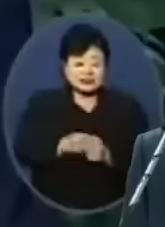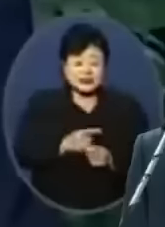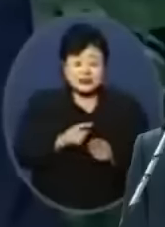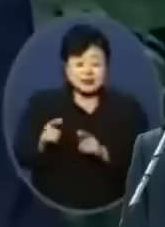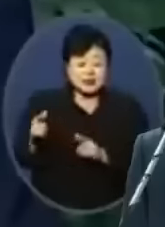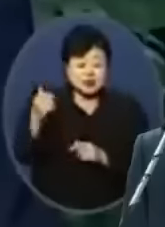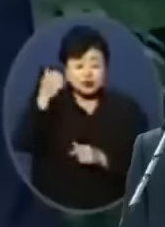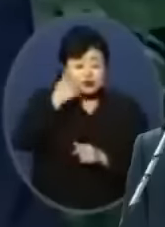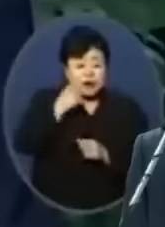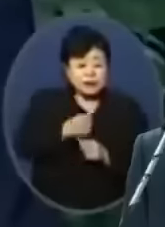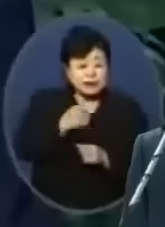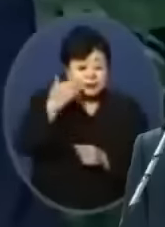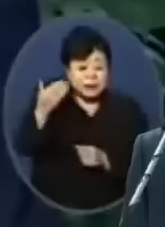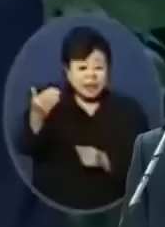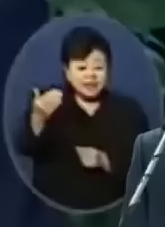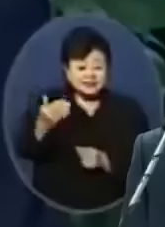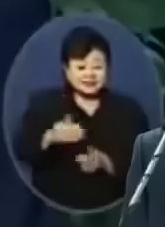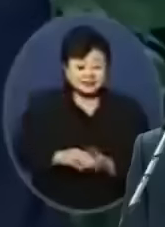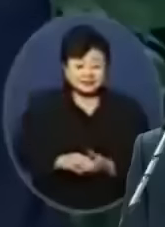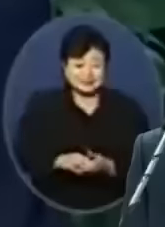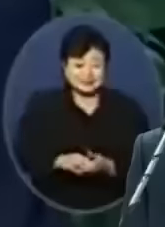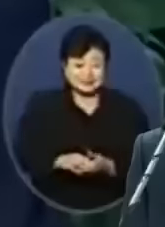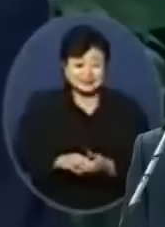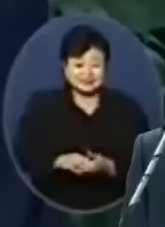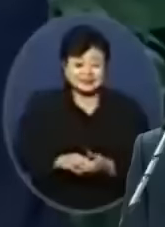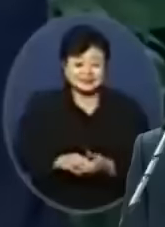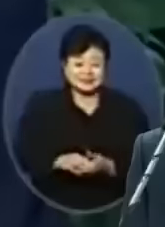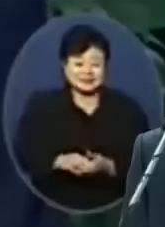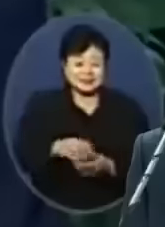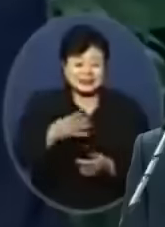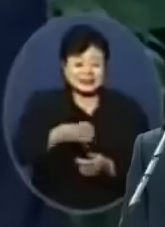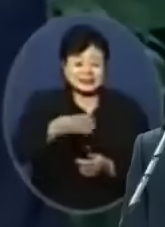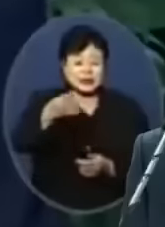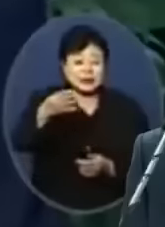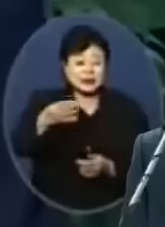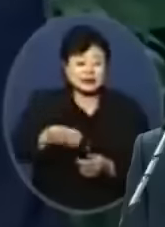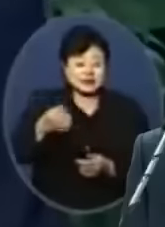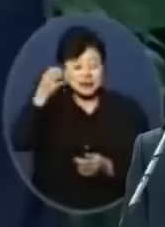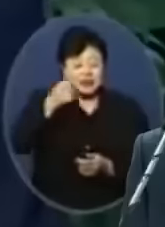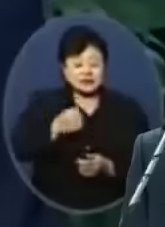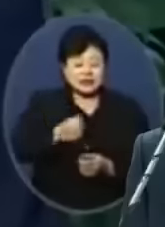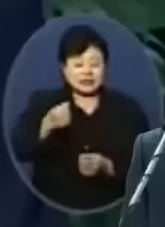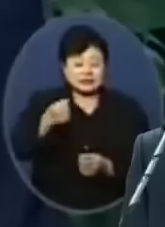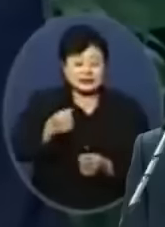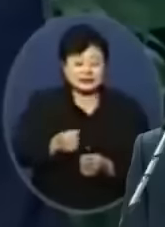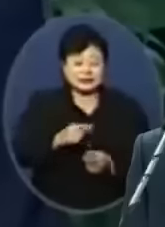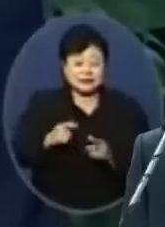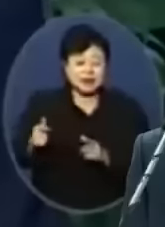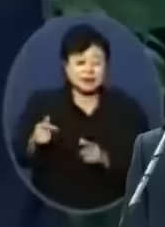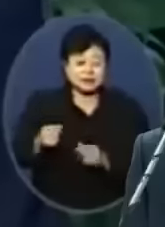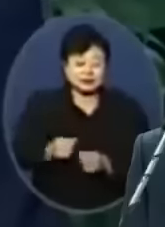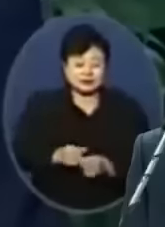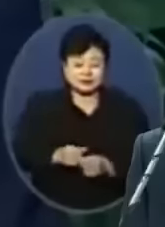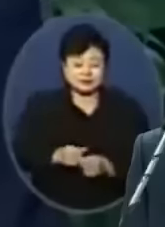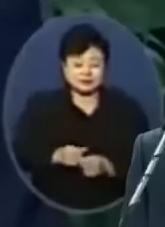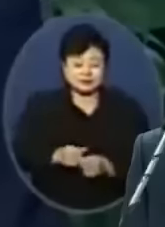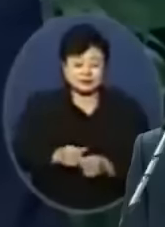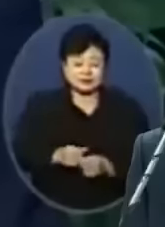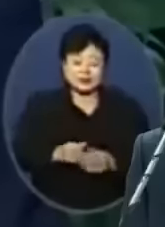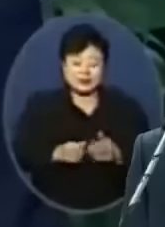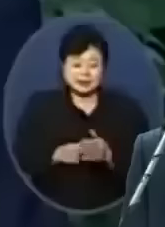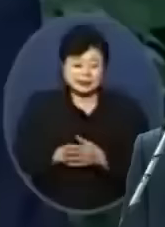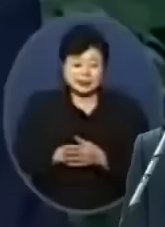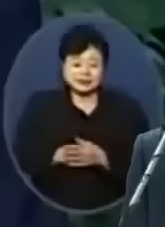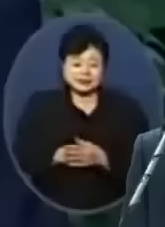만물을 누가 변할 수 있느냐? 여러분이 4차원의 영성을 가지면 자연 만물을 변화시킬 수가 있기 때문인 것입니다.